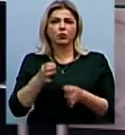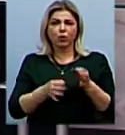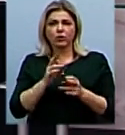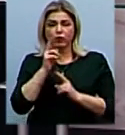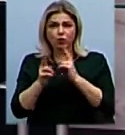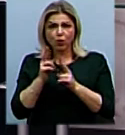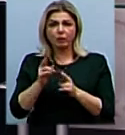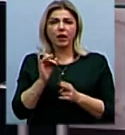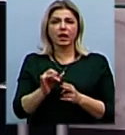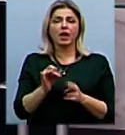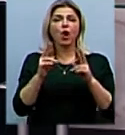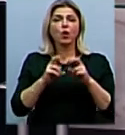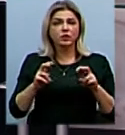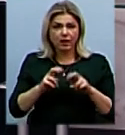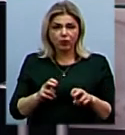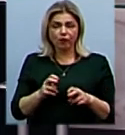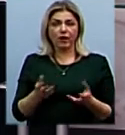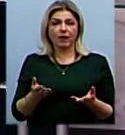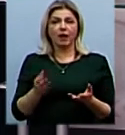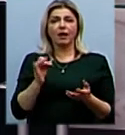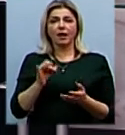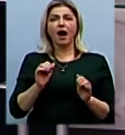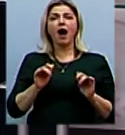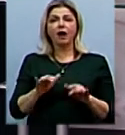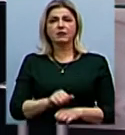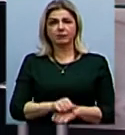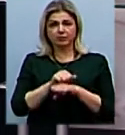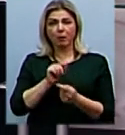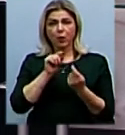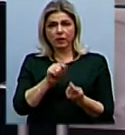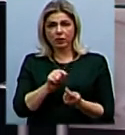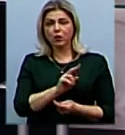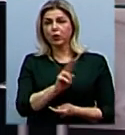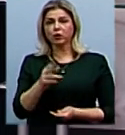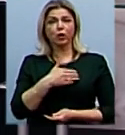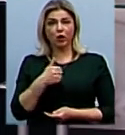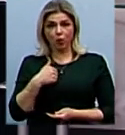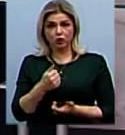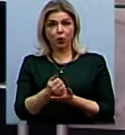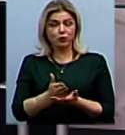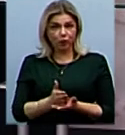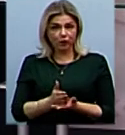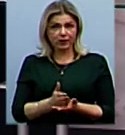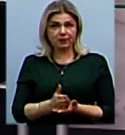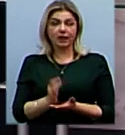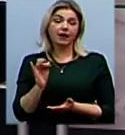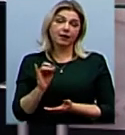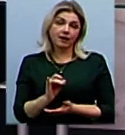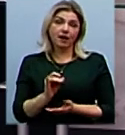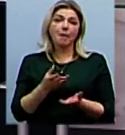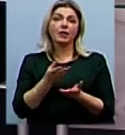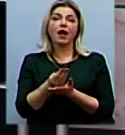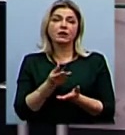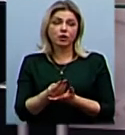і службові розслідування, і акції протесту тих, хто не хоче в неї обслуговуватися, і